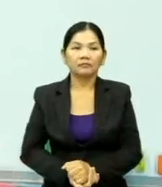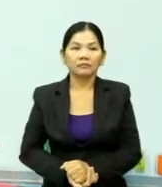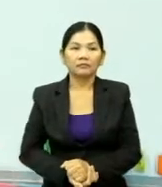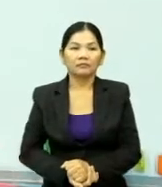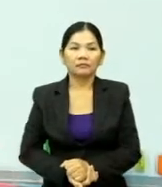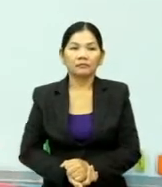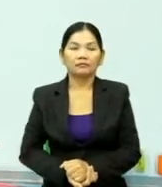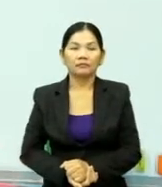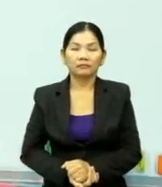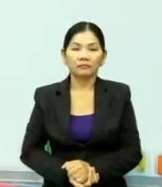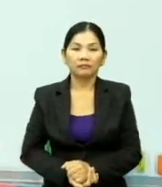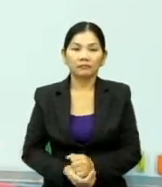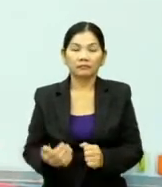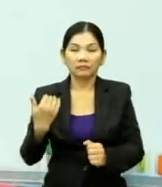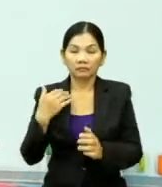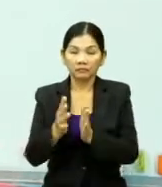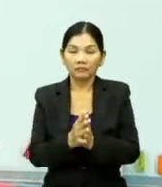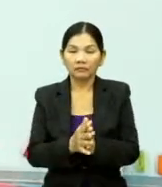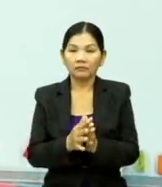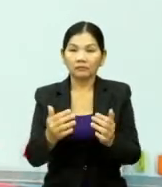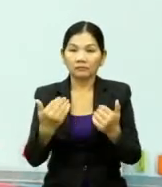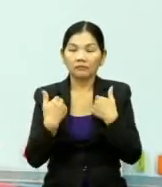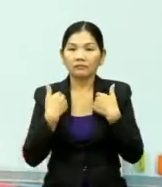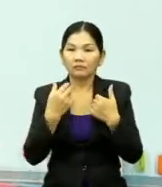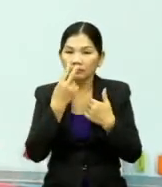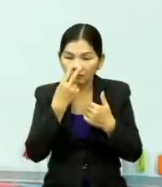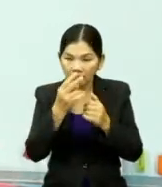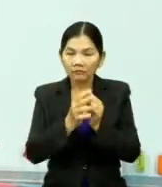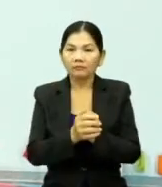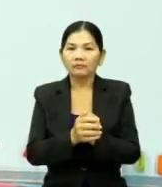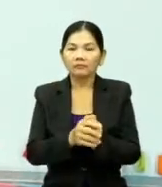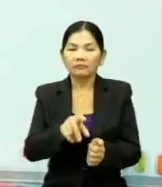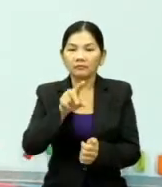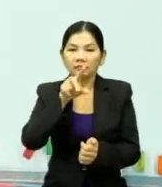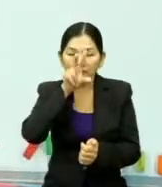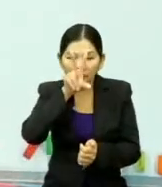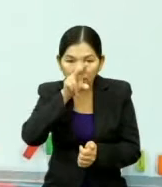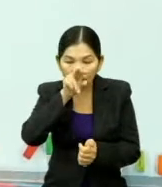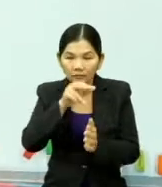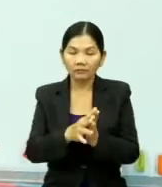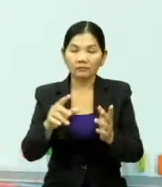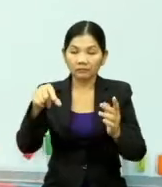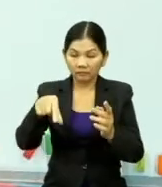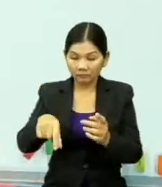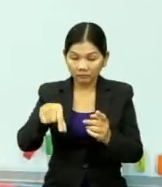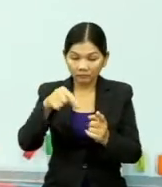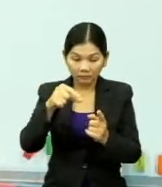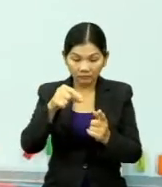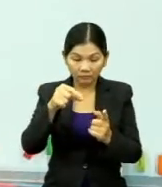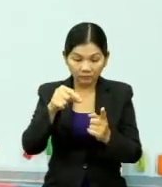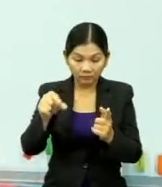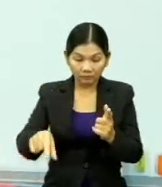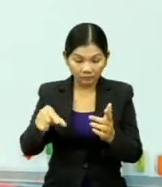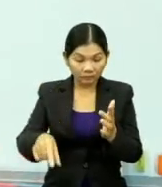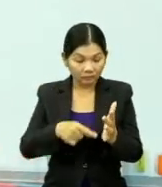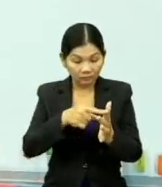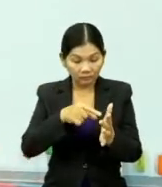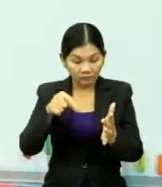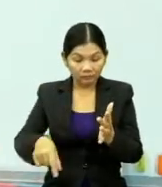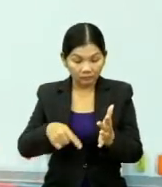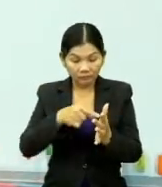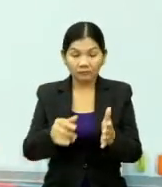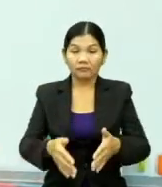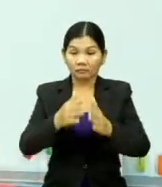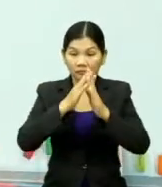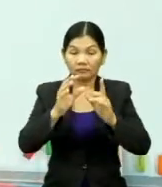cha chỉ tu ăn sạch sắp tì ai lấy nhà kêu nông dọc bịa kệ nó tới bằng cái lợp ba nè cha ai